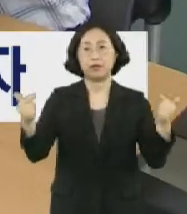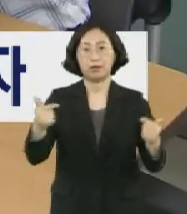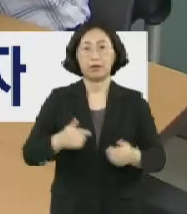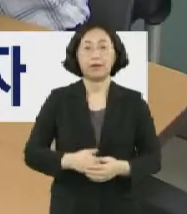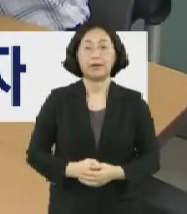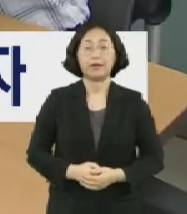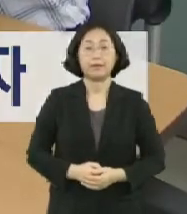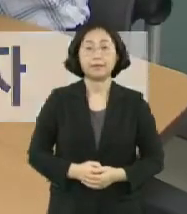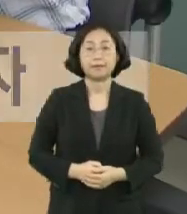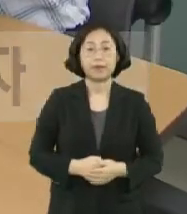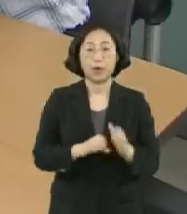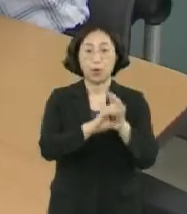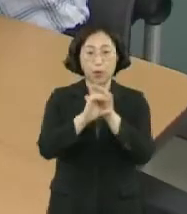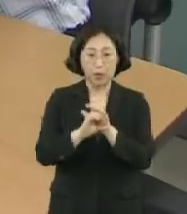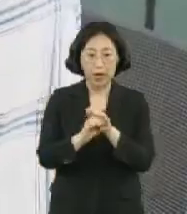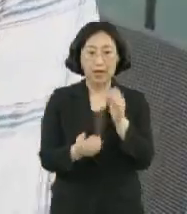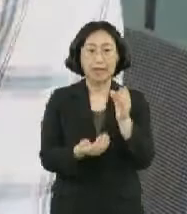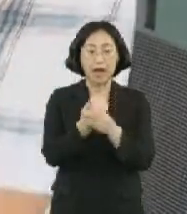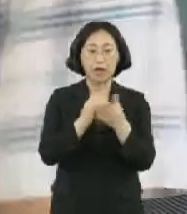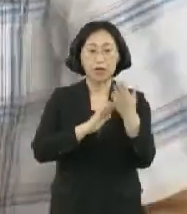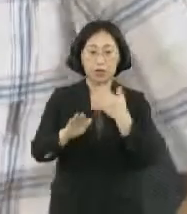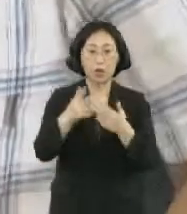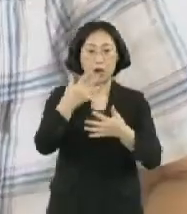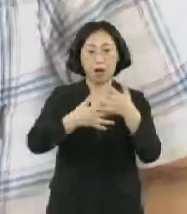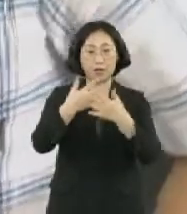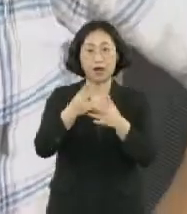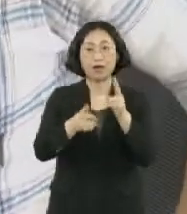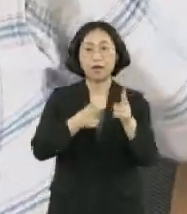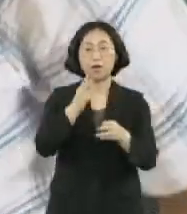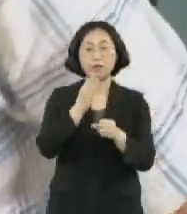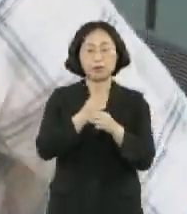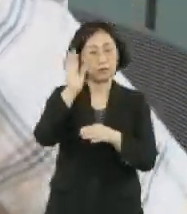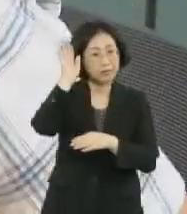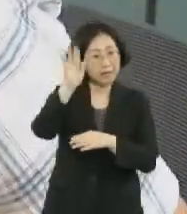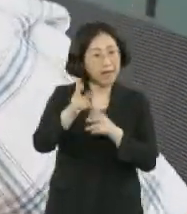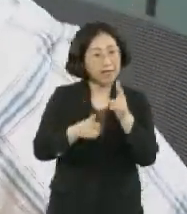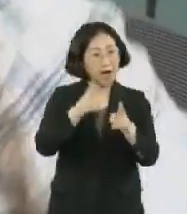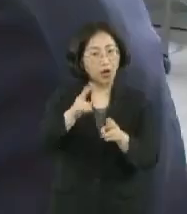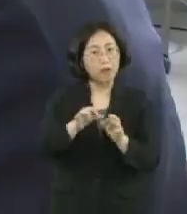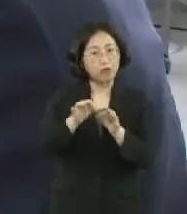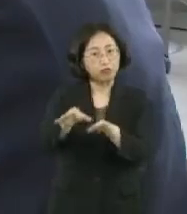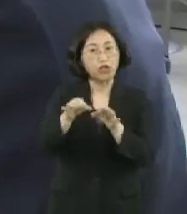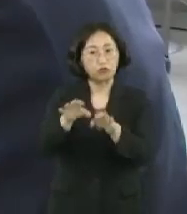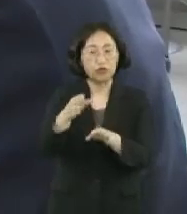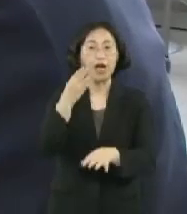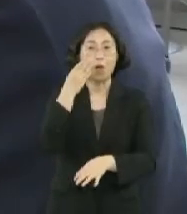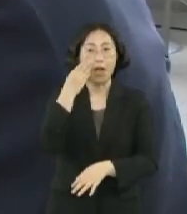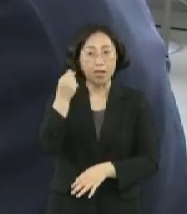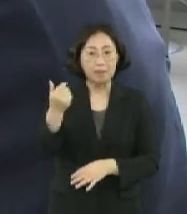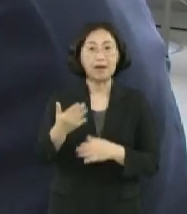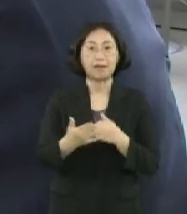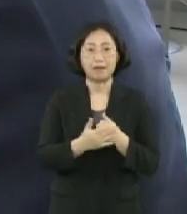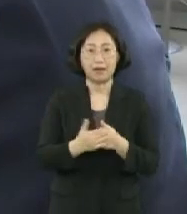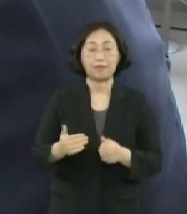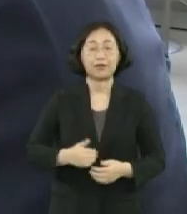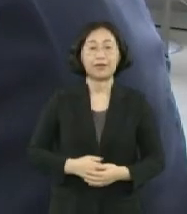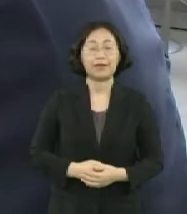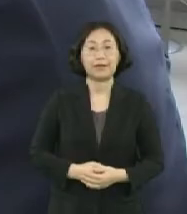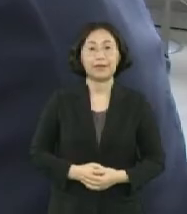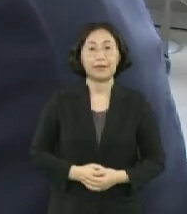변화입니다. 코로나 사태 이후 비대면 산업을 중심으로 미래 산업에 대한 투자가 활발해졌기 때문으로